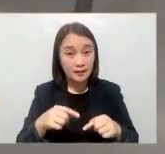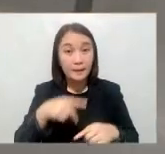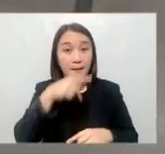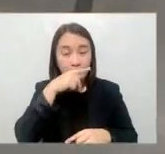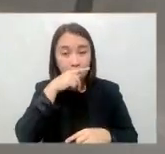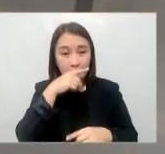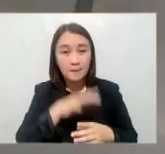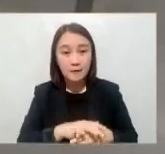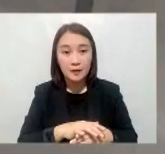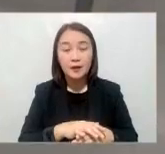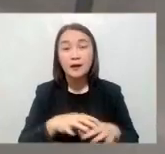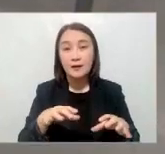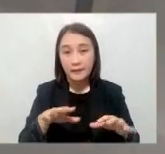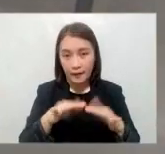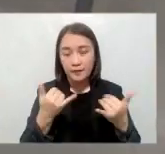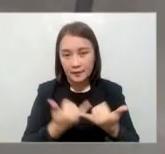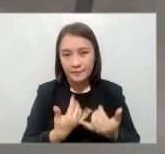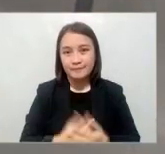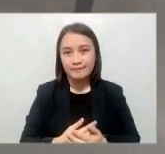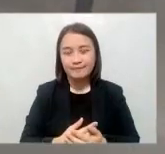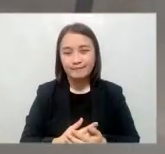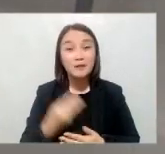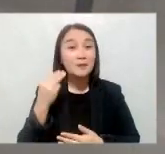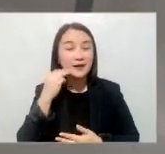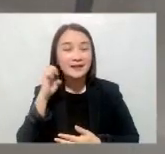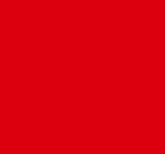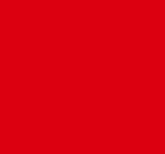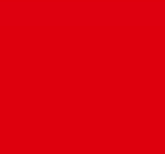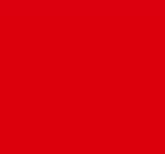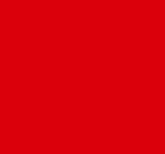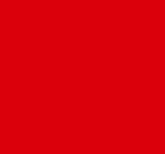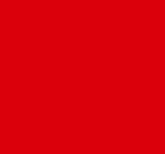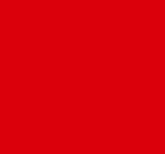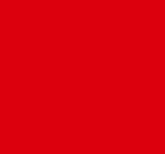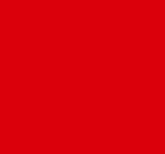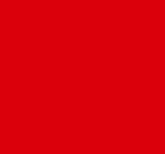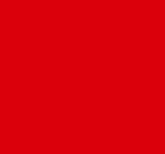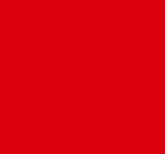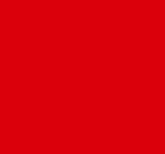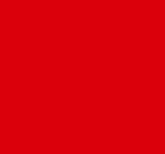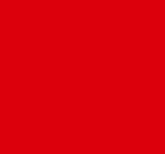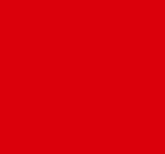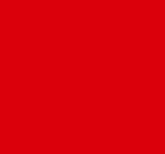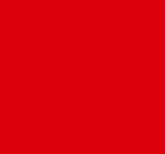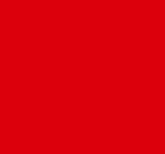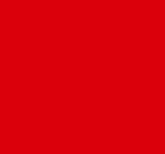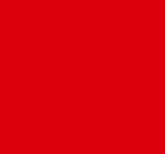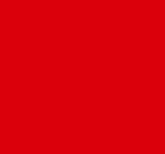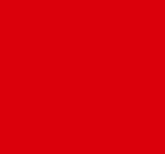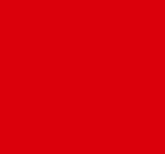establishments. Nagbabalita mula sa Frontline, Marian Enriquez, News 5. Mga kapatid, Luchi Cruz Valdez